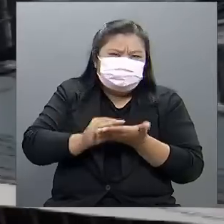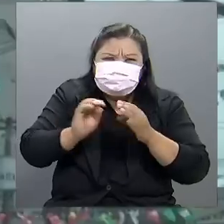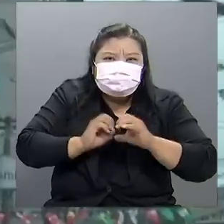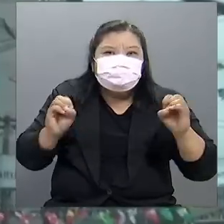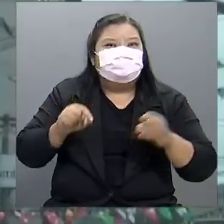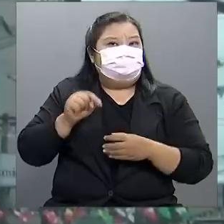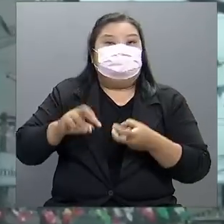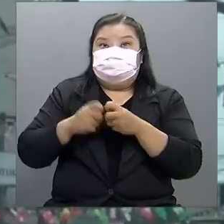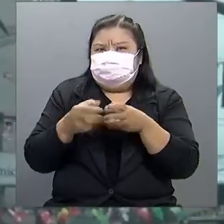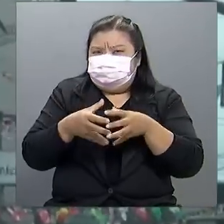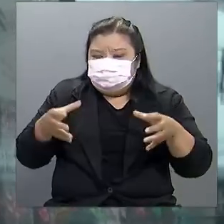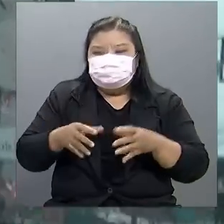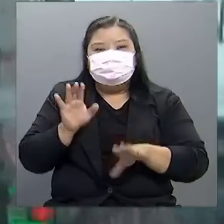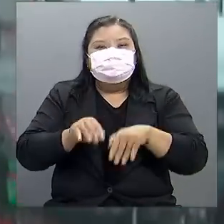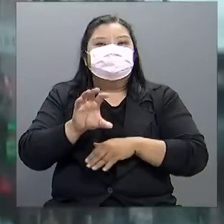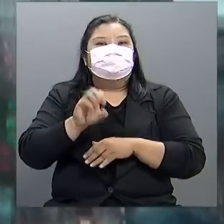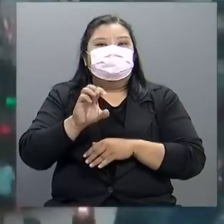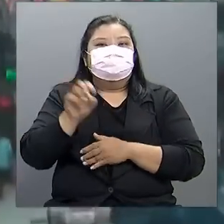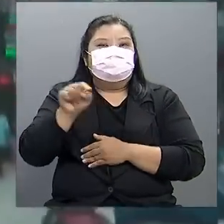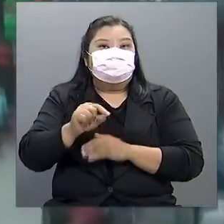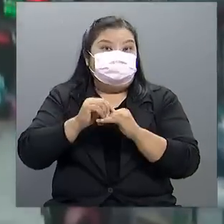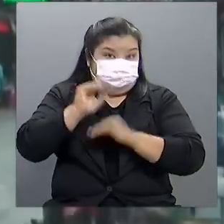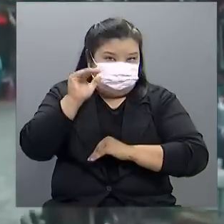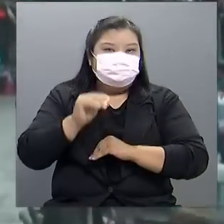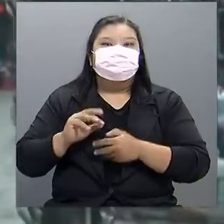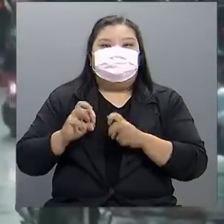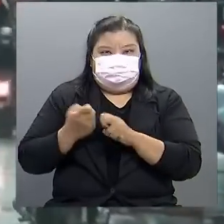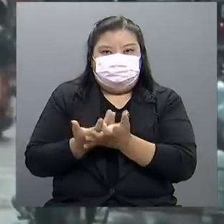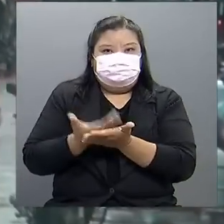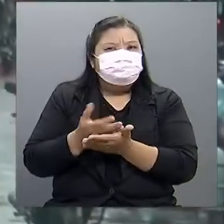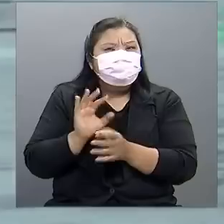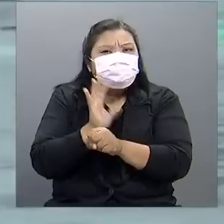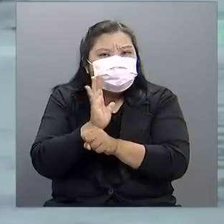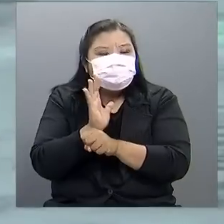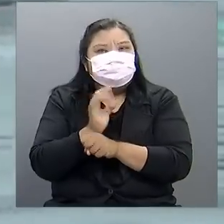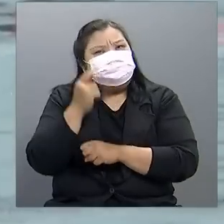idididididididididididid